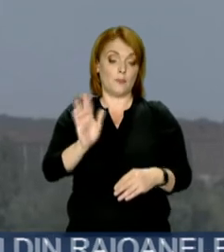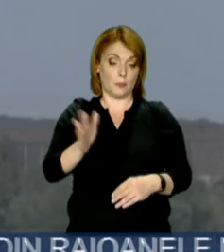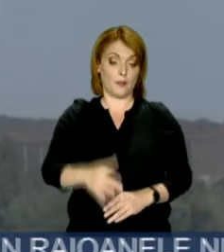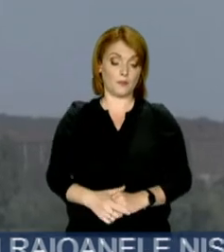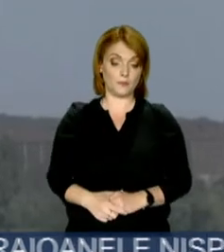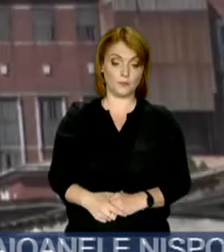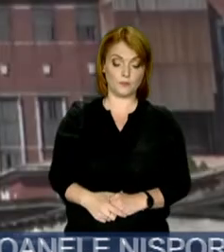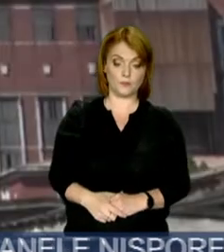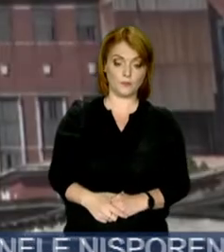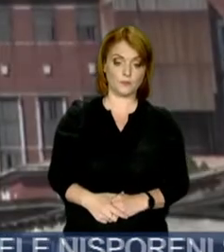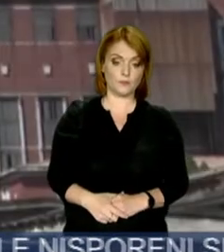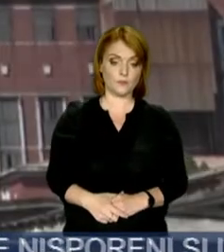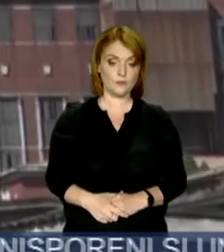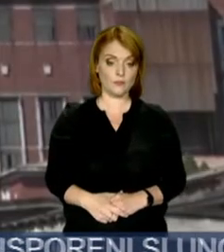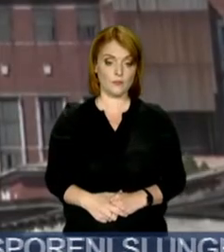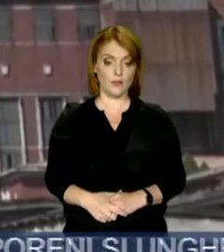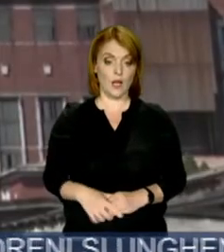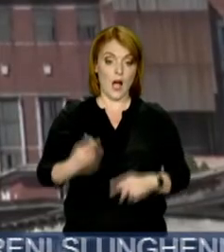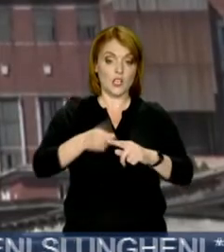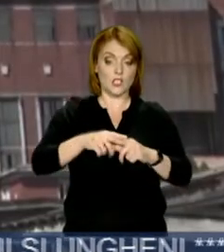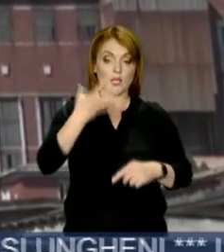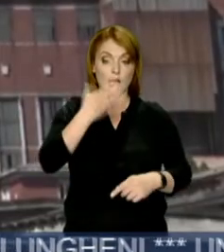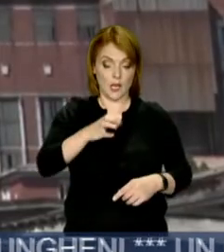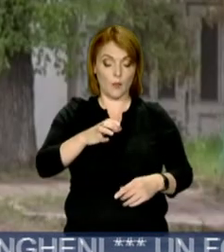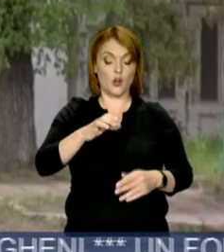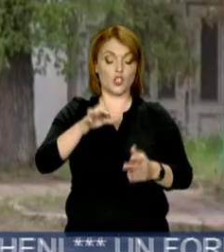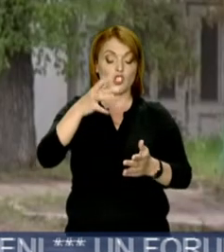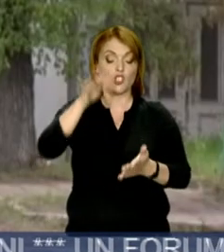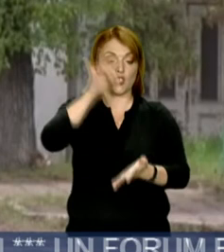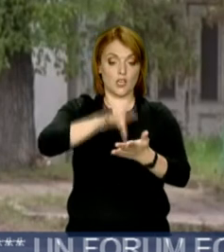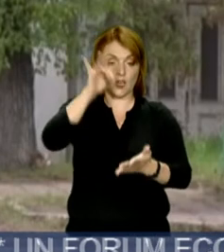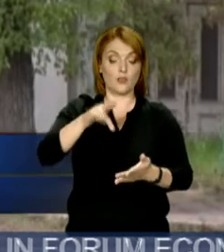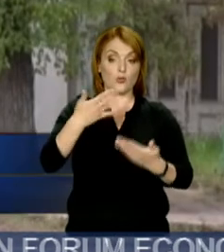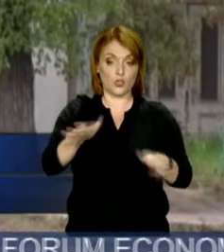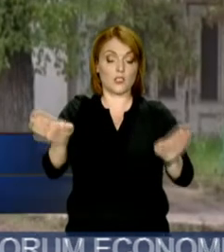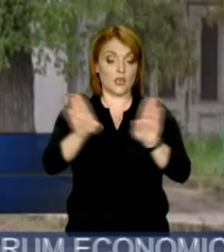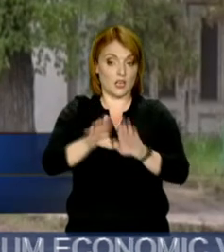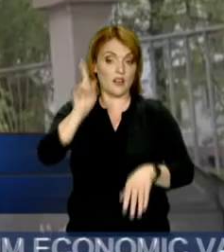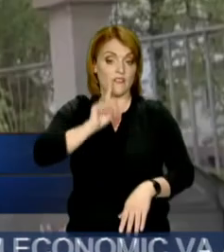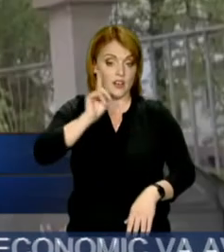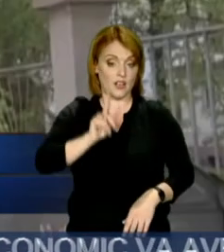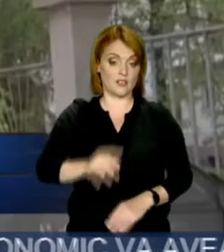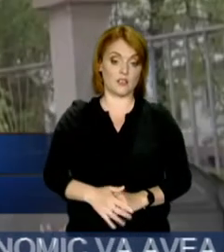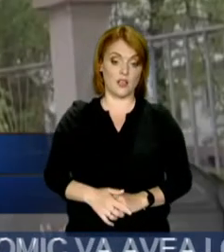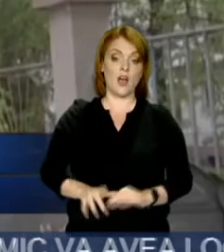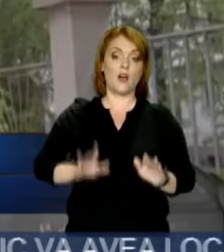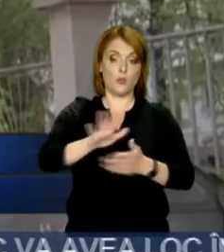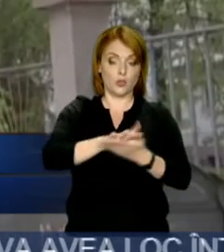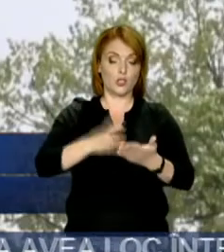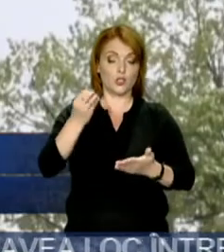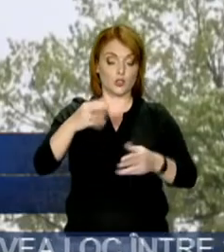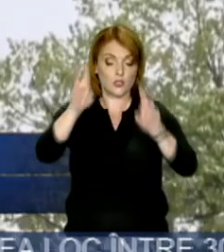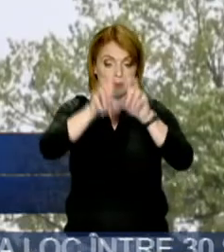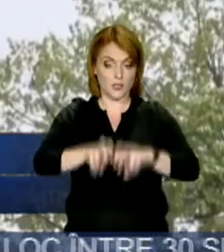de depășiri medii pe oră. Prin urmare, termocentrala electrică Marița 3 a fost închisă temporar și va fi supusă inspecțiilor de